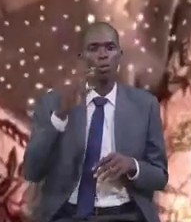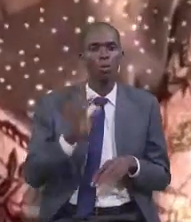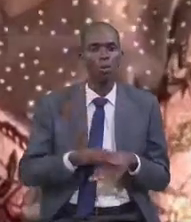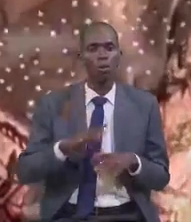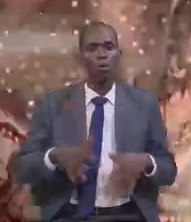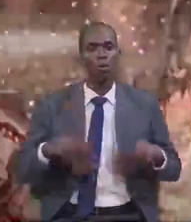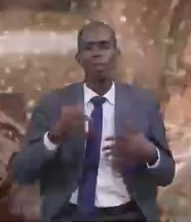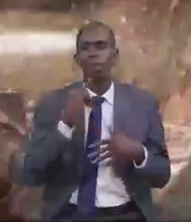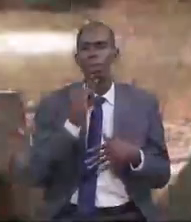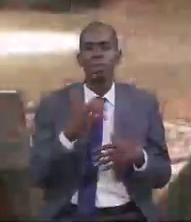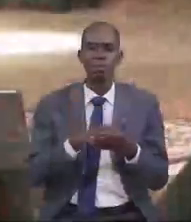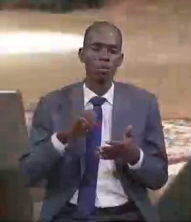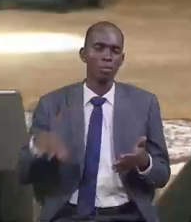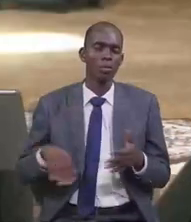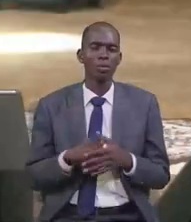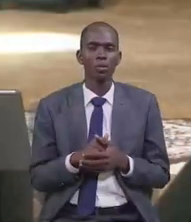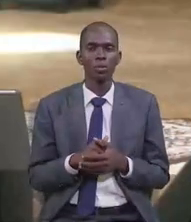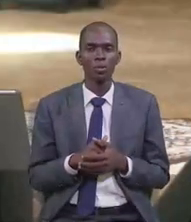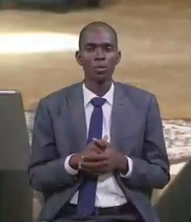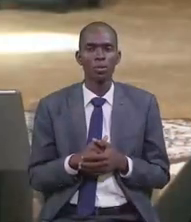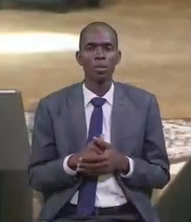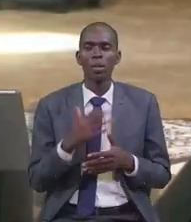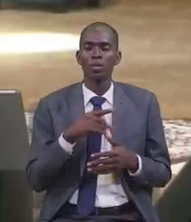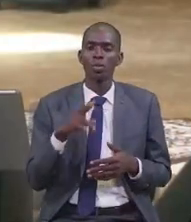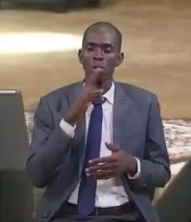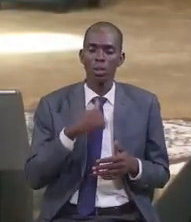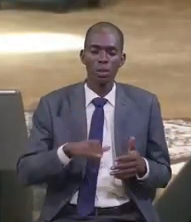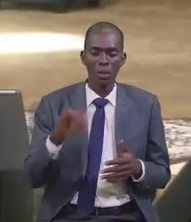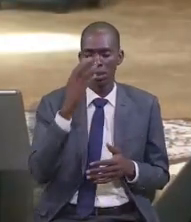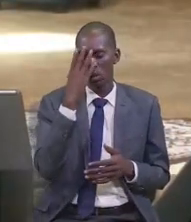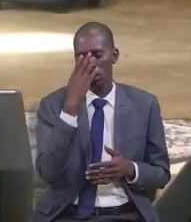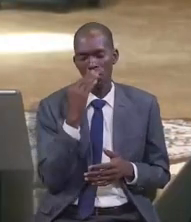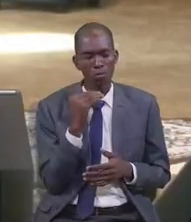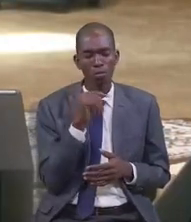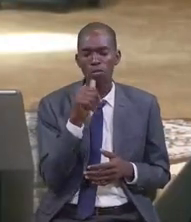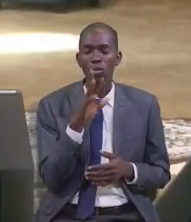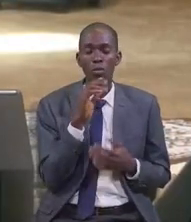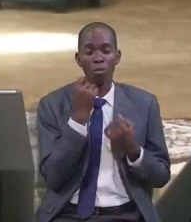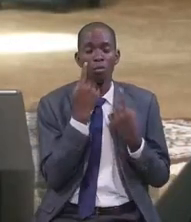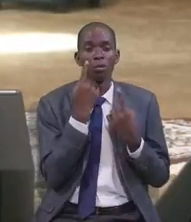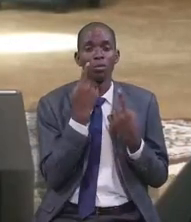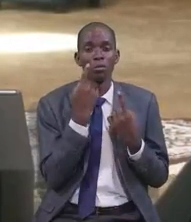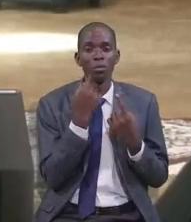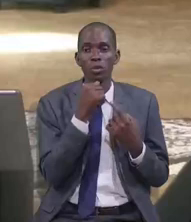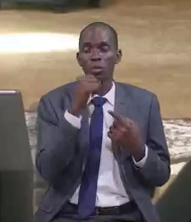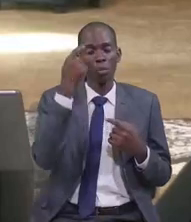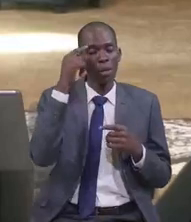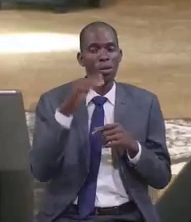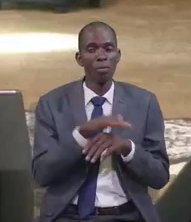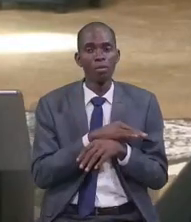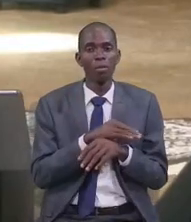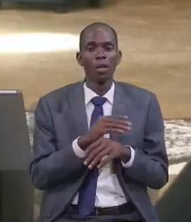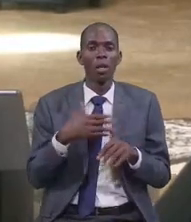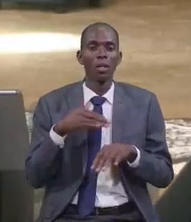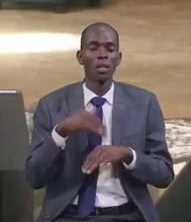vie était ôté. Et tu es toujours endormi. Tu n'en es pas conscient. Et finalement, il s'est dit,